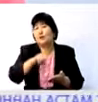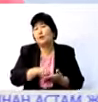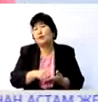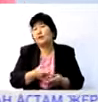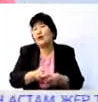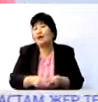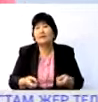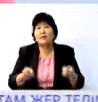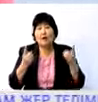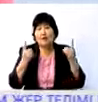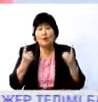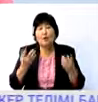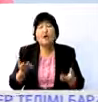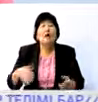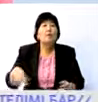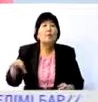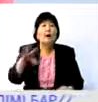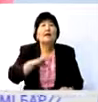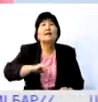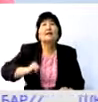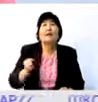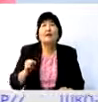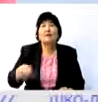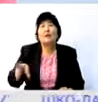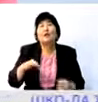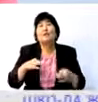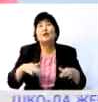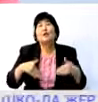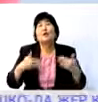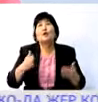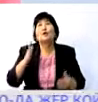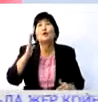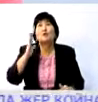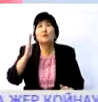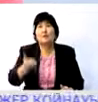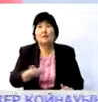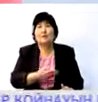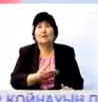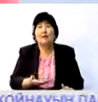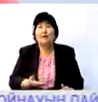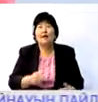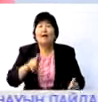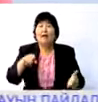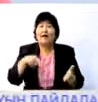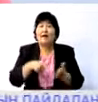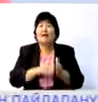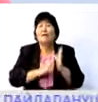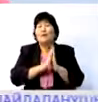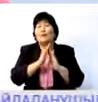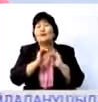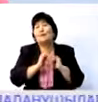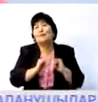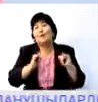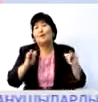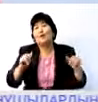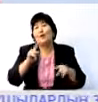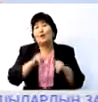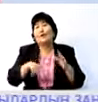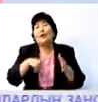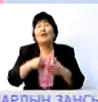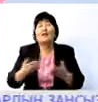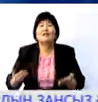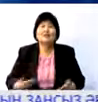зор. Барлық әртістеріме мереке құтты болсын деген келеді. Қаламыз өсіп өркендеп туған қаламыз жасай